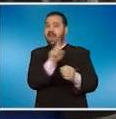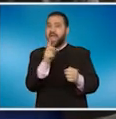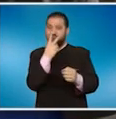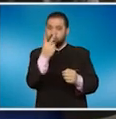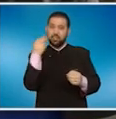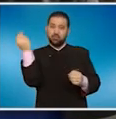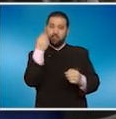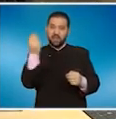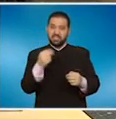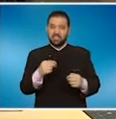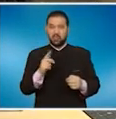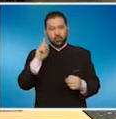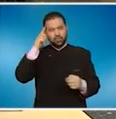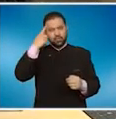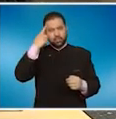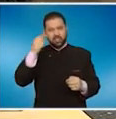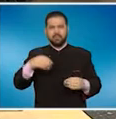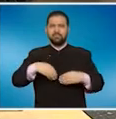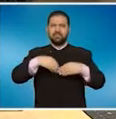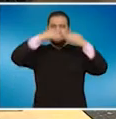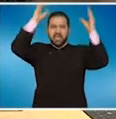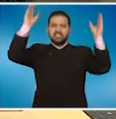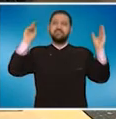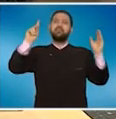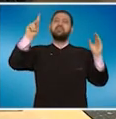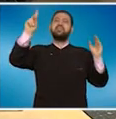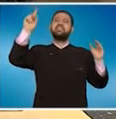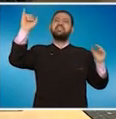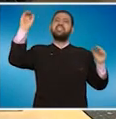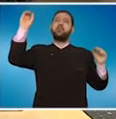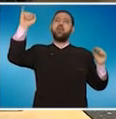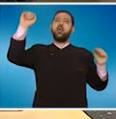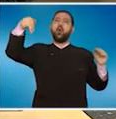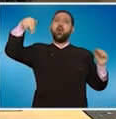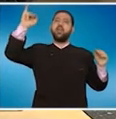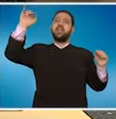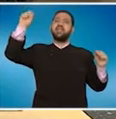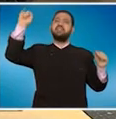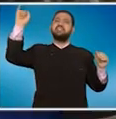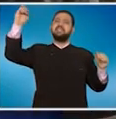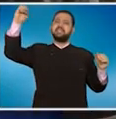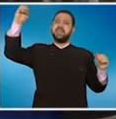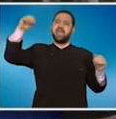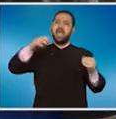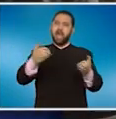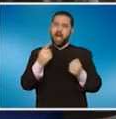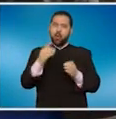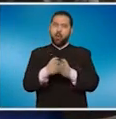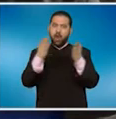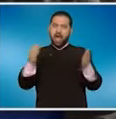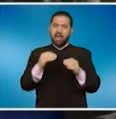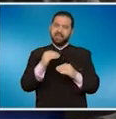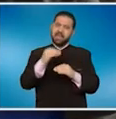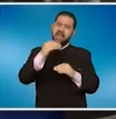dată știm că Sfântul Dionisie are o pagitul, nu? Are o lucrare spre ierarhia